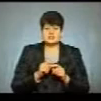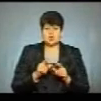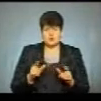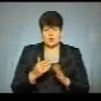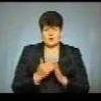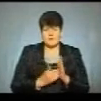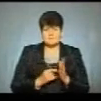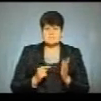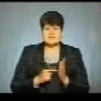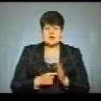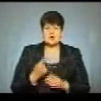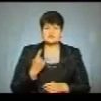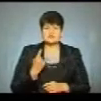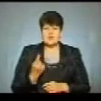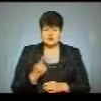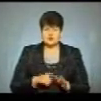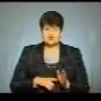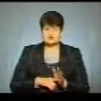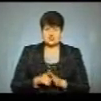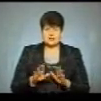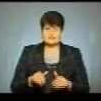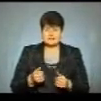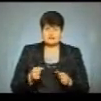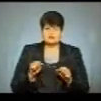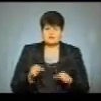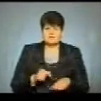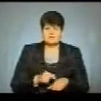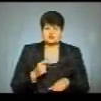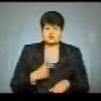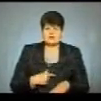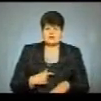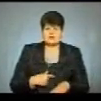Мета одна – розпочати, дати можливість відчути себе,